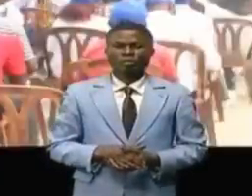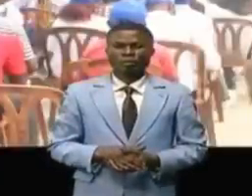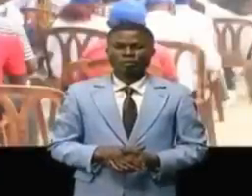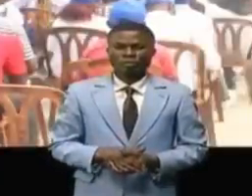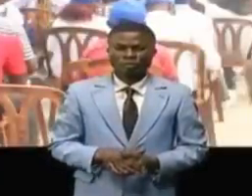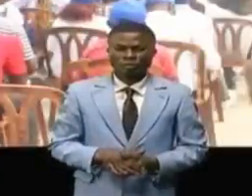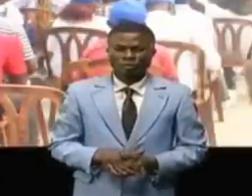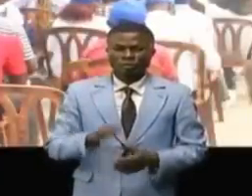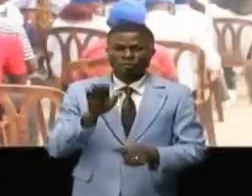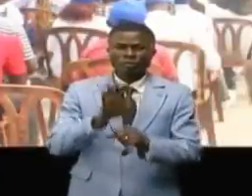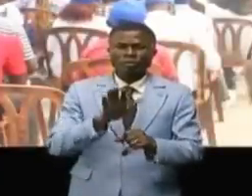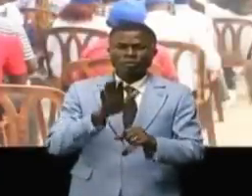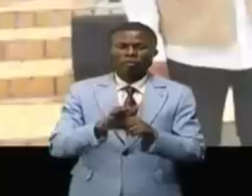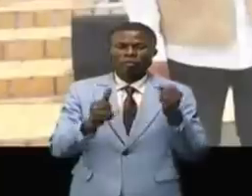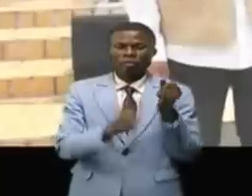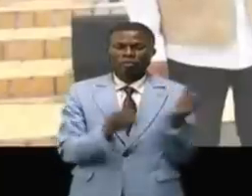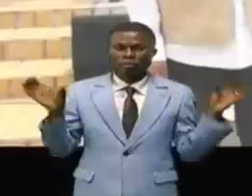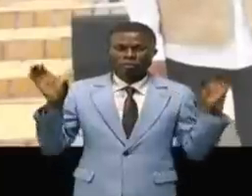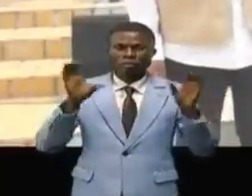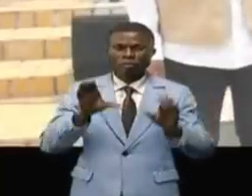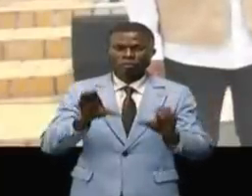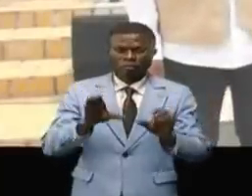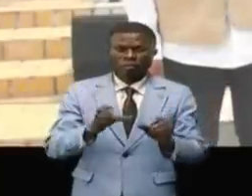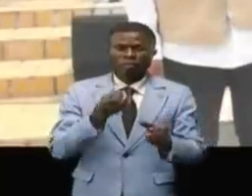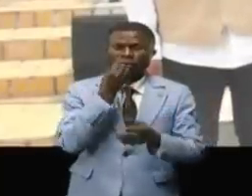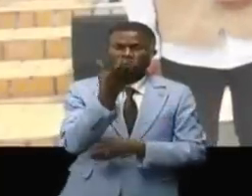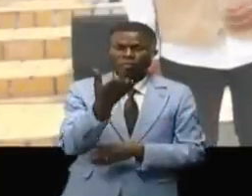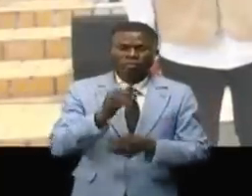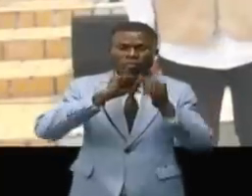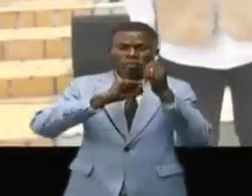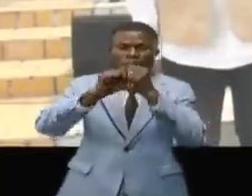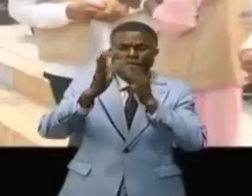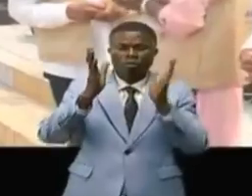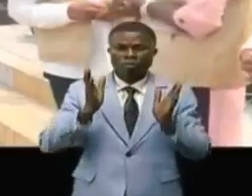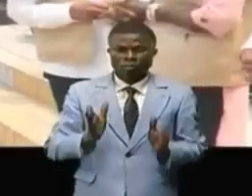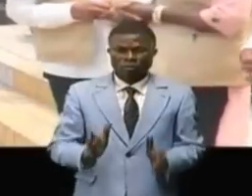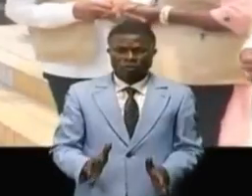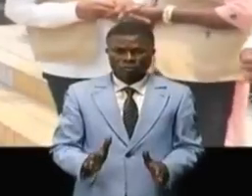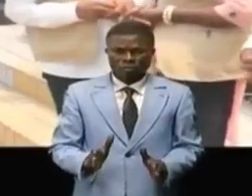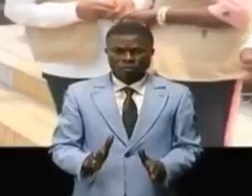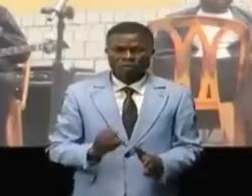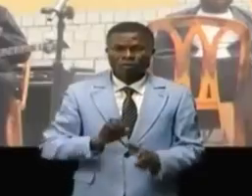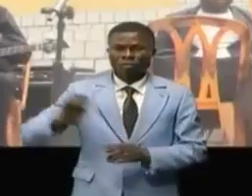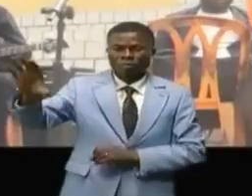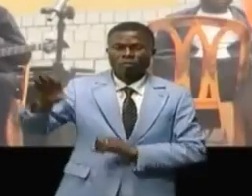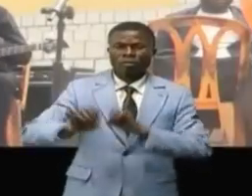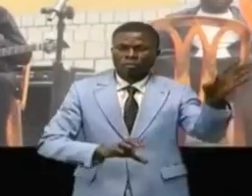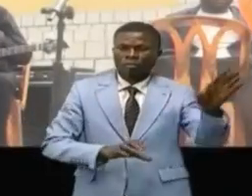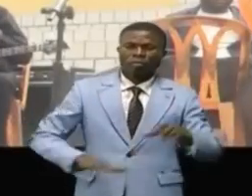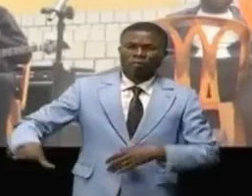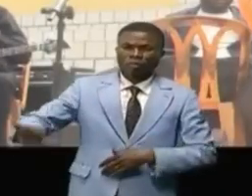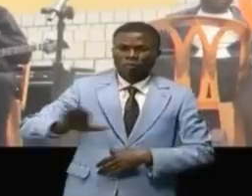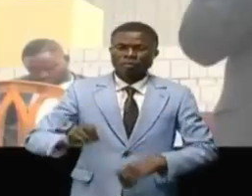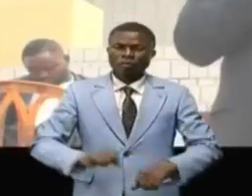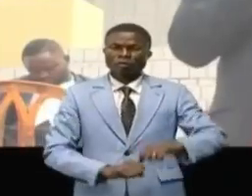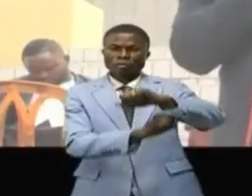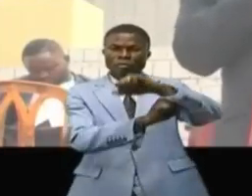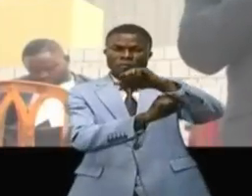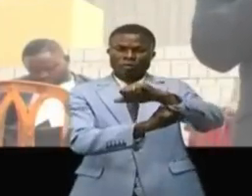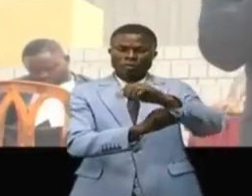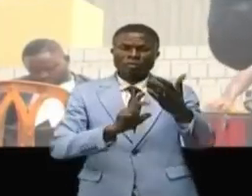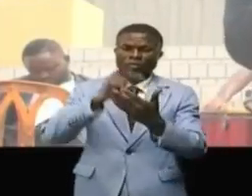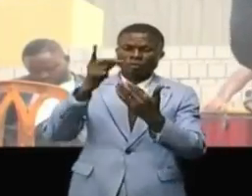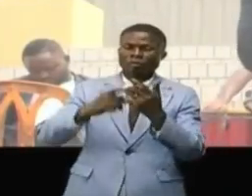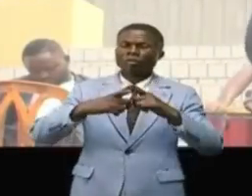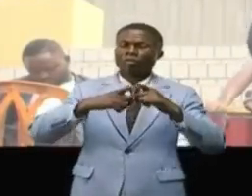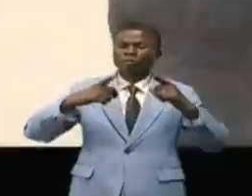Devon ses milliers de personnes un échantillon de sensibilisateur qui seront déployés sur le terrain pour accompagner ses vastes projets